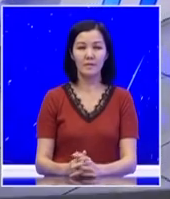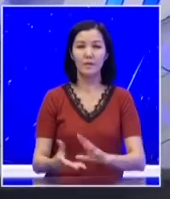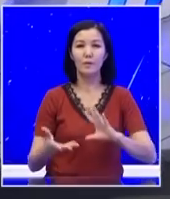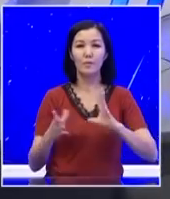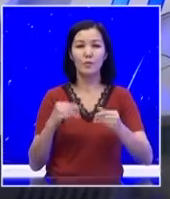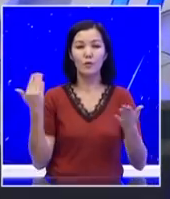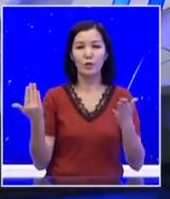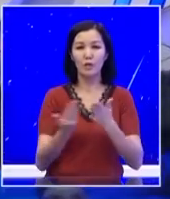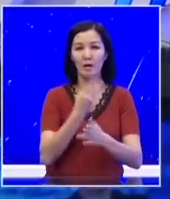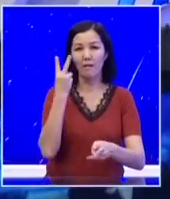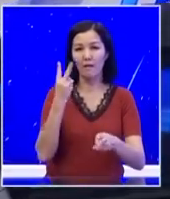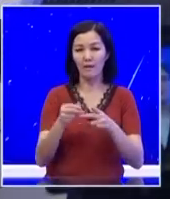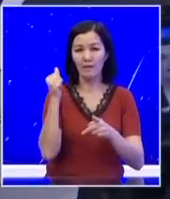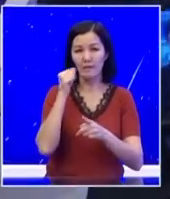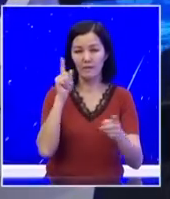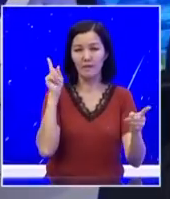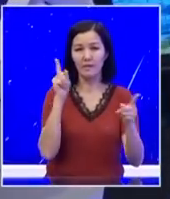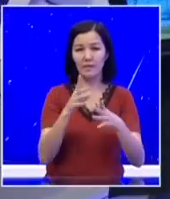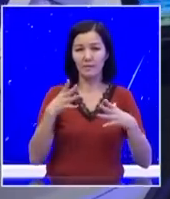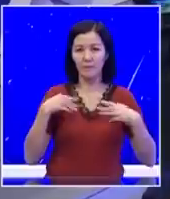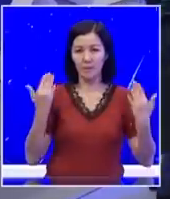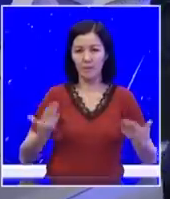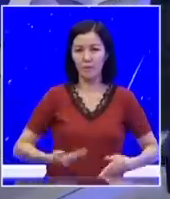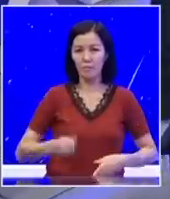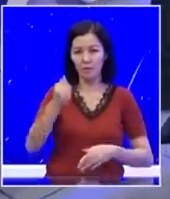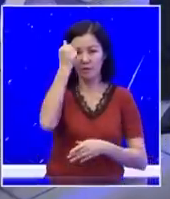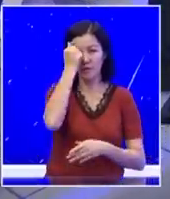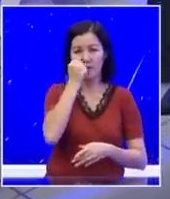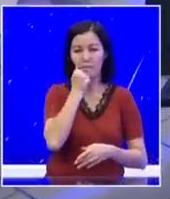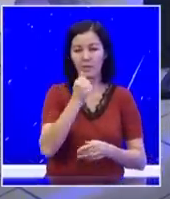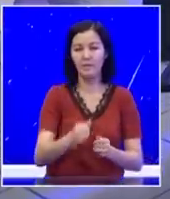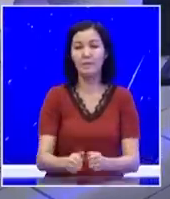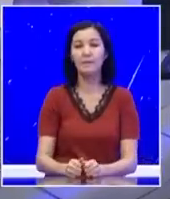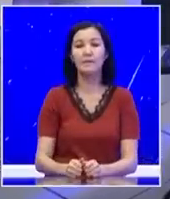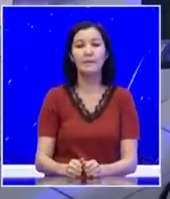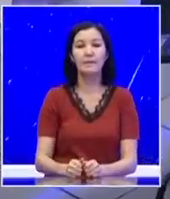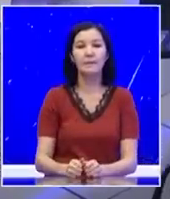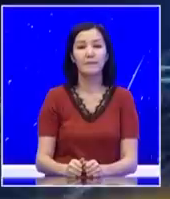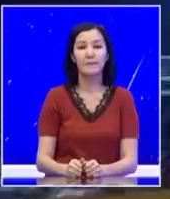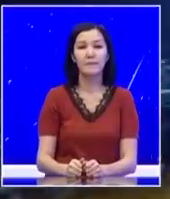Бүгінгі айтар ақпаратымыз осындай. Назарларыңызға рахмет. Келесі эфирде жүздескенше аман сау болыңыздар.